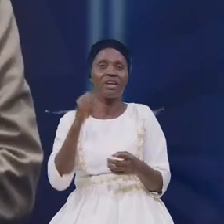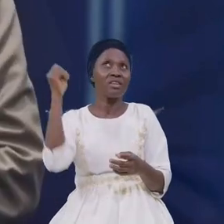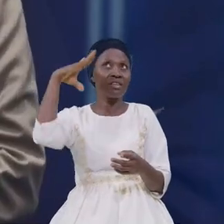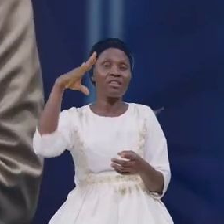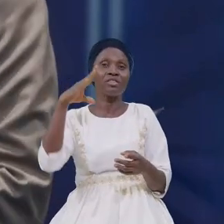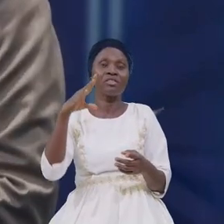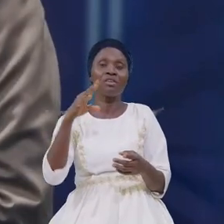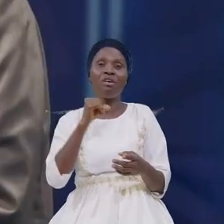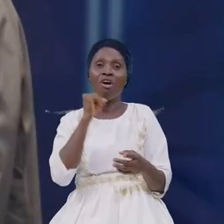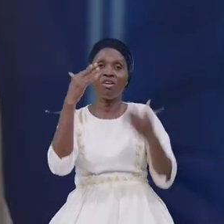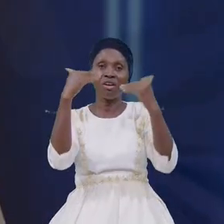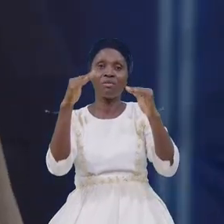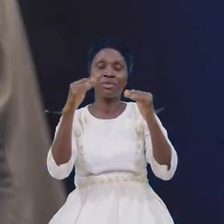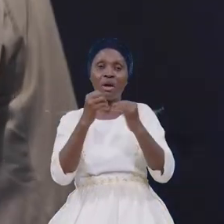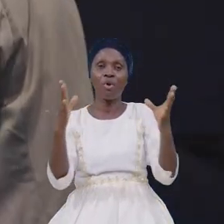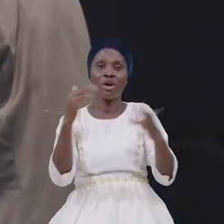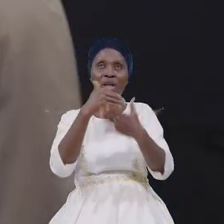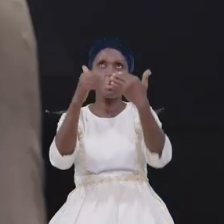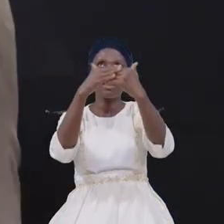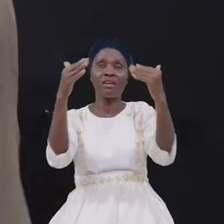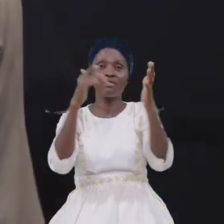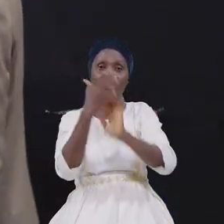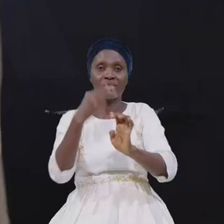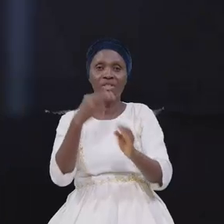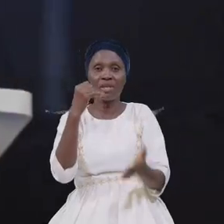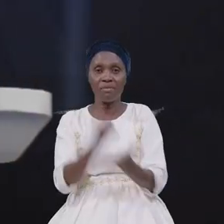vous alliez au ciel au nom de Jésus.